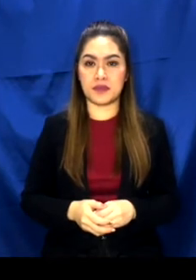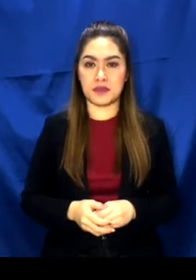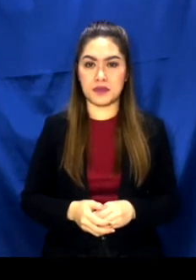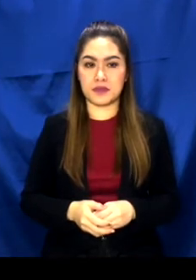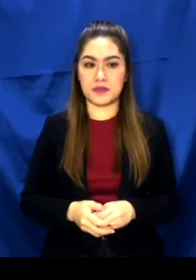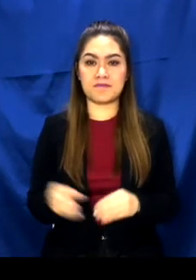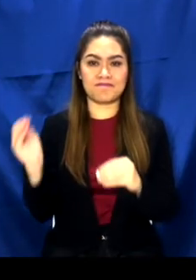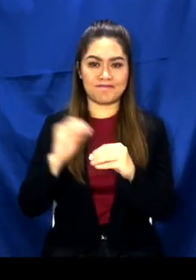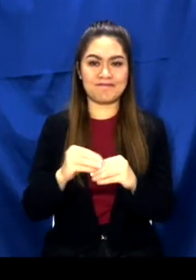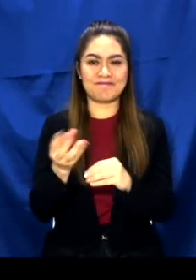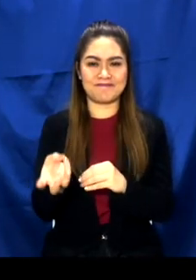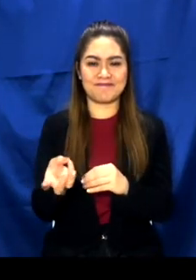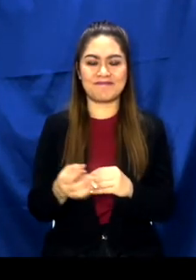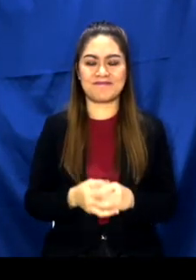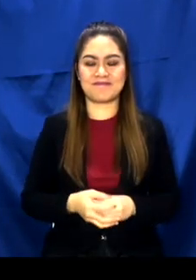ขอเพิ่มแป๊บนึงนะคะ